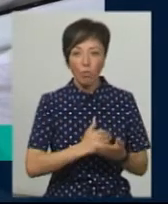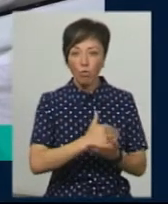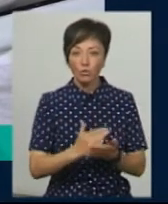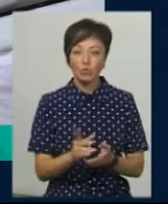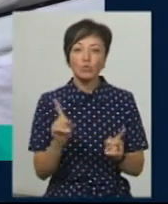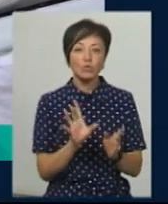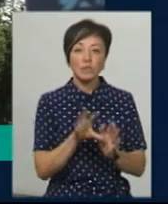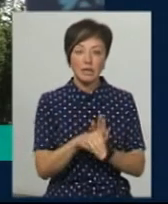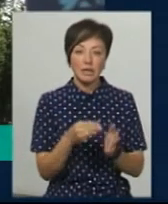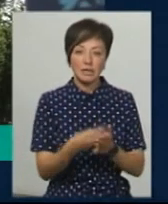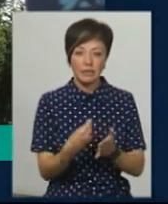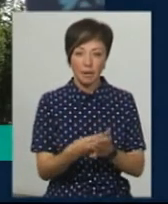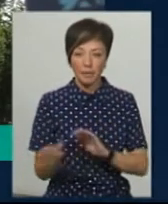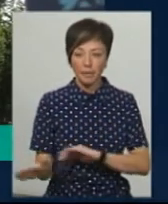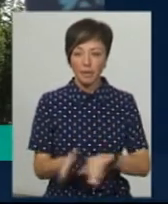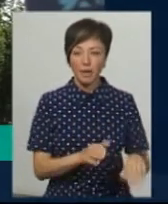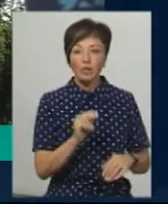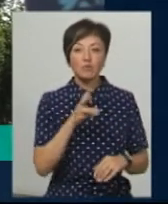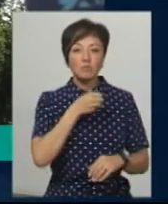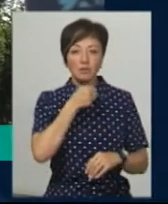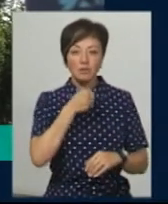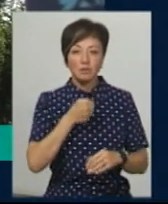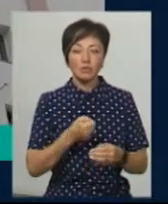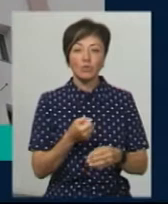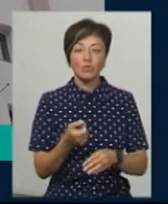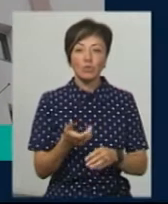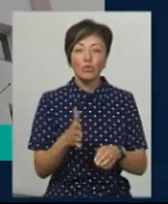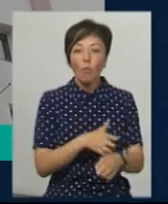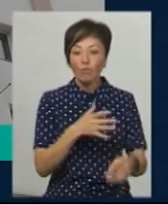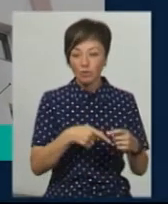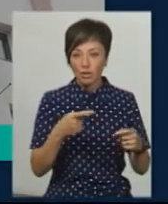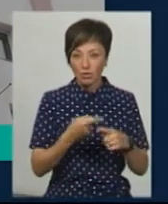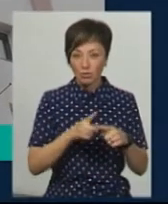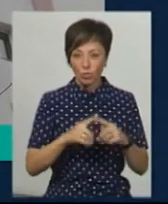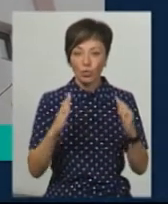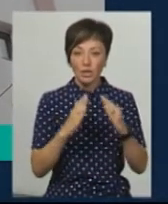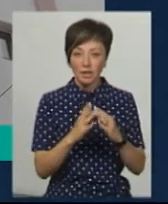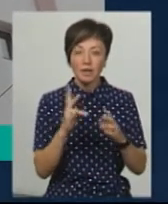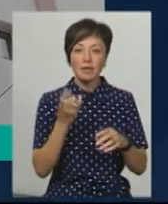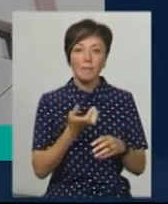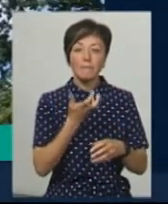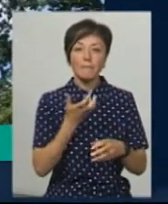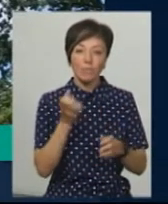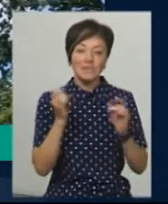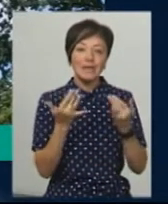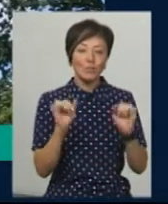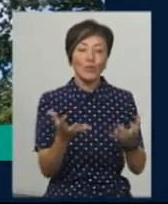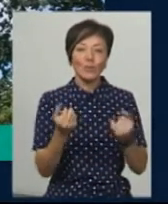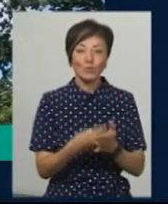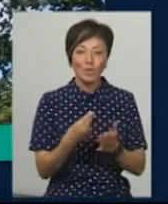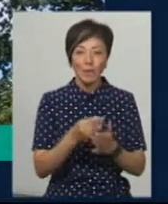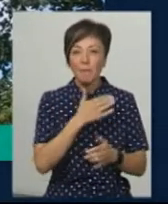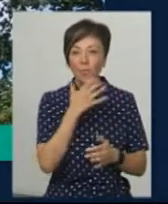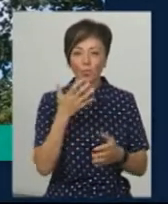чого складається ціна? Чим старший будинок, тим дешевше. Скільки можна отримати з бюджету на утеплення багатоповерхівок? Перший